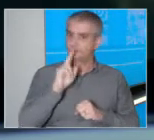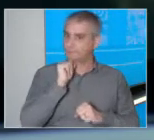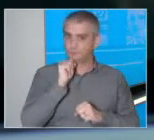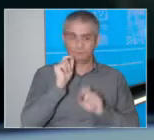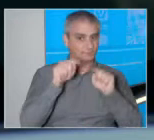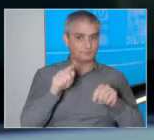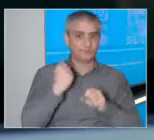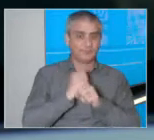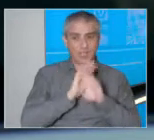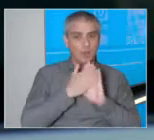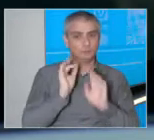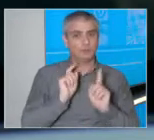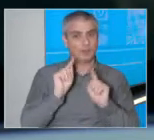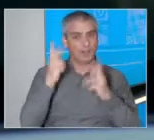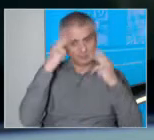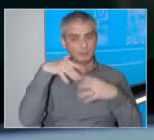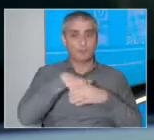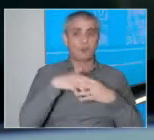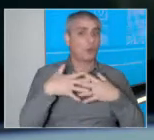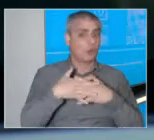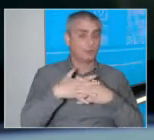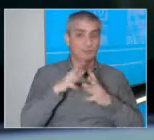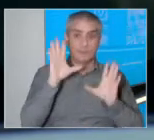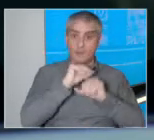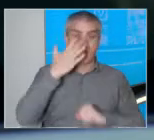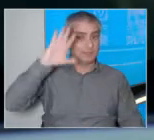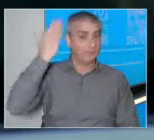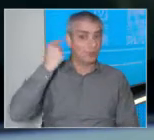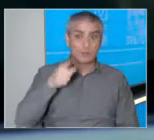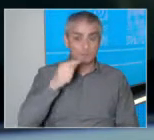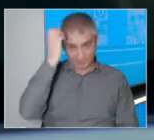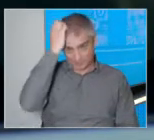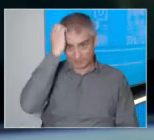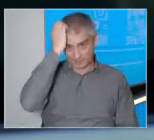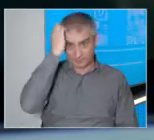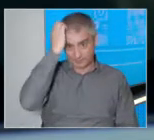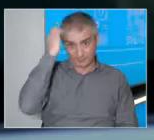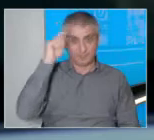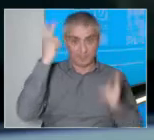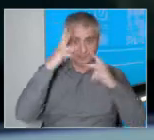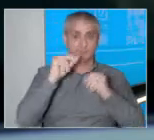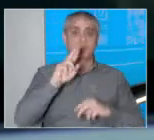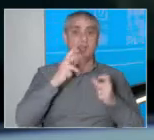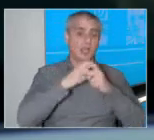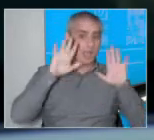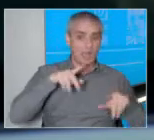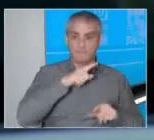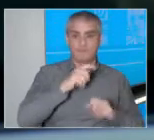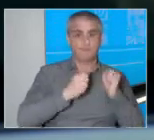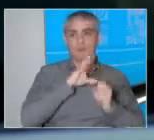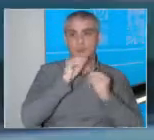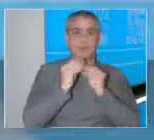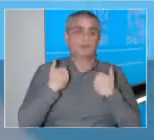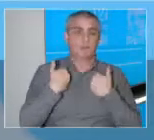רצתה להגיע לשם, היא עשתה הכל כדי להצליח להגיע להסכמות בתוך הקואליציה. אני מזכיר, בלילה של ההצבעה הקודמת היא הרי הגיעה להסכמות עם רם ועם מרץ, רק כדי לא לדבר